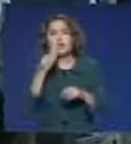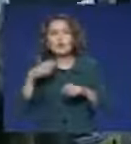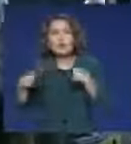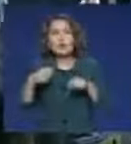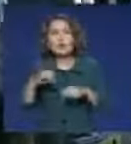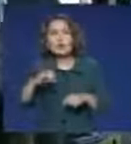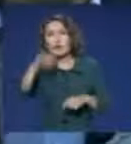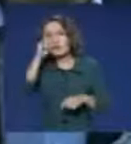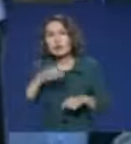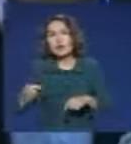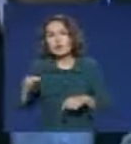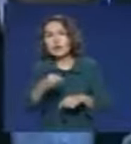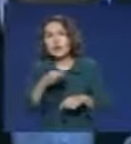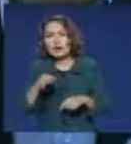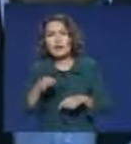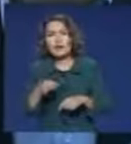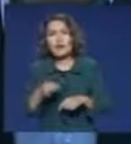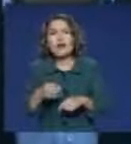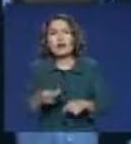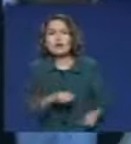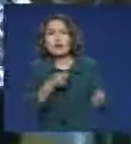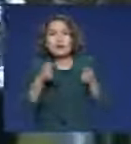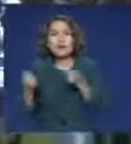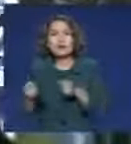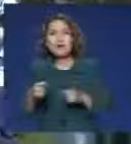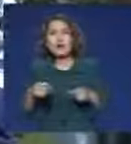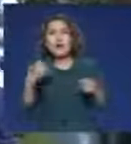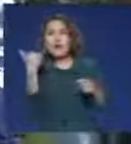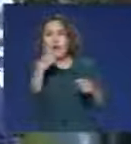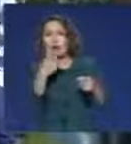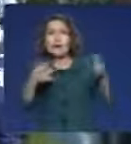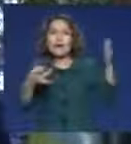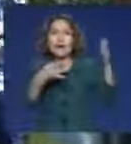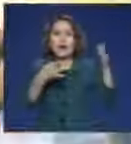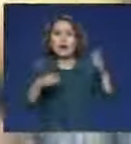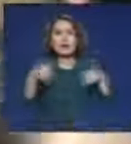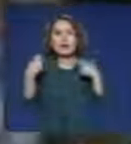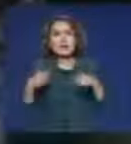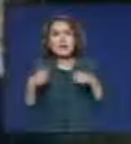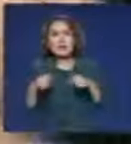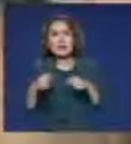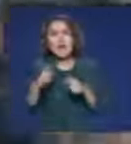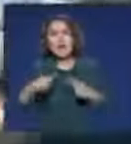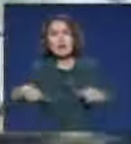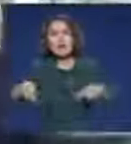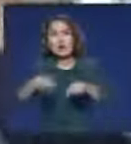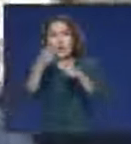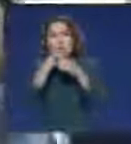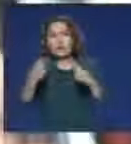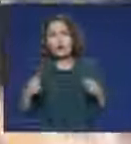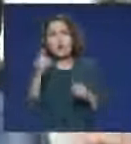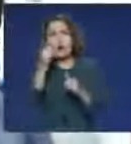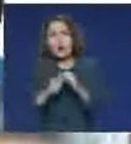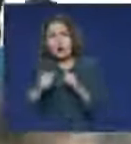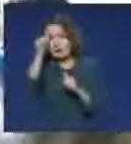оңтүстік Қазақстанның саудагерлері де қатысып, қауын, қарбыз, тағы басқа жеміс-жидек түрлерін саудаға шығарды. Ұйымдастырушылардың айтуынша, мұндай шара